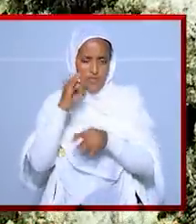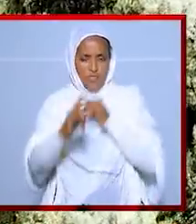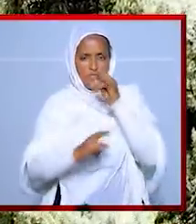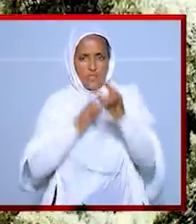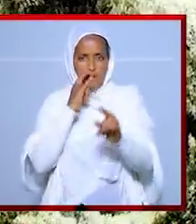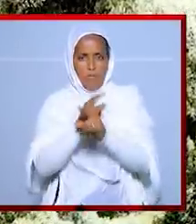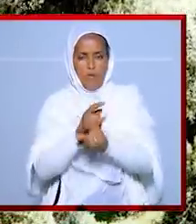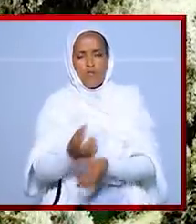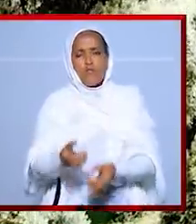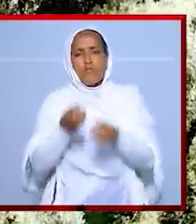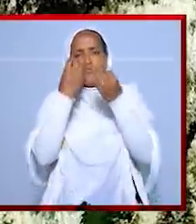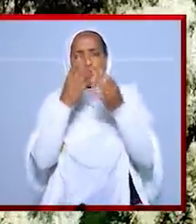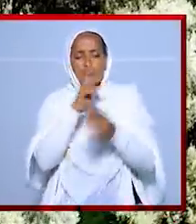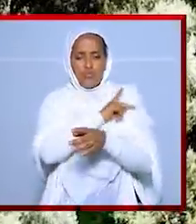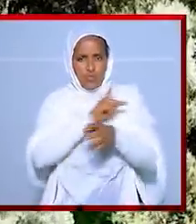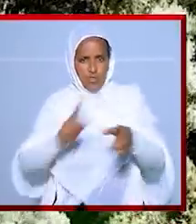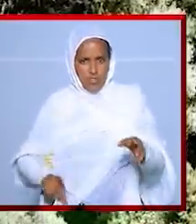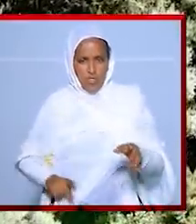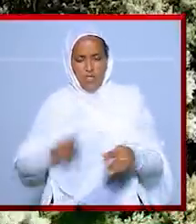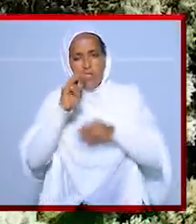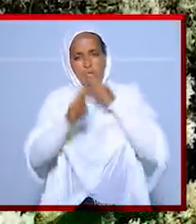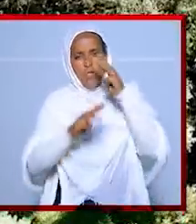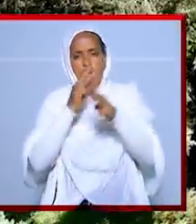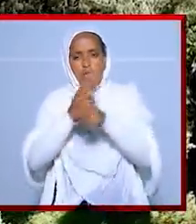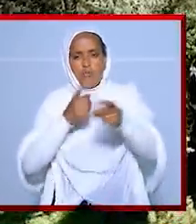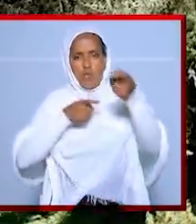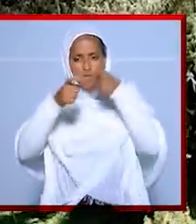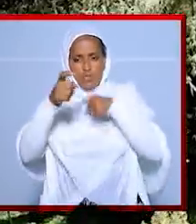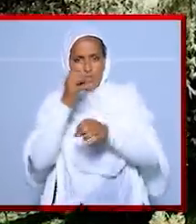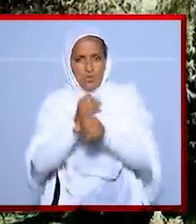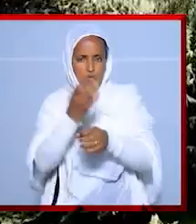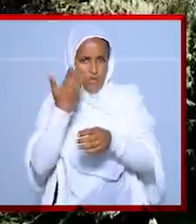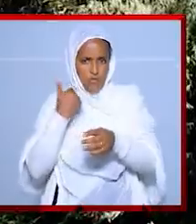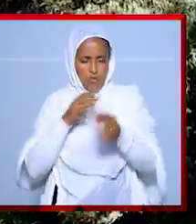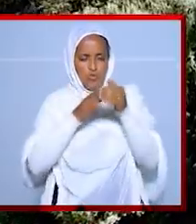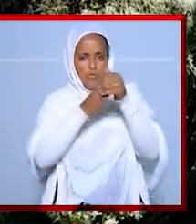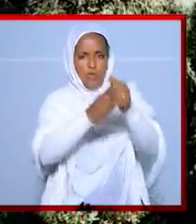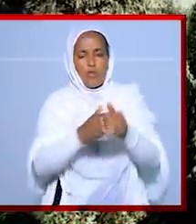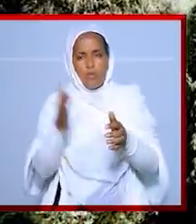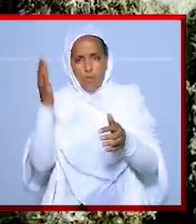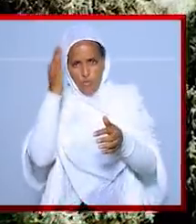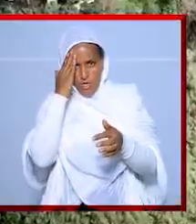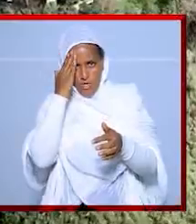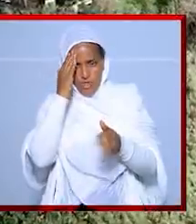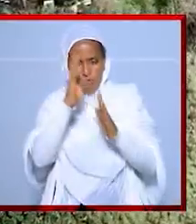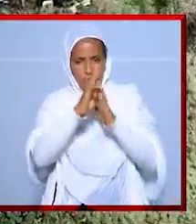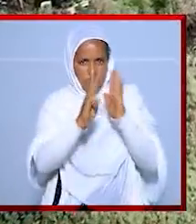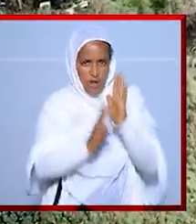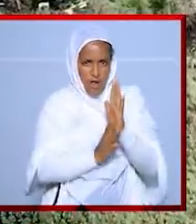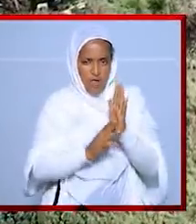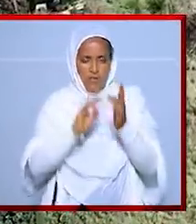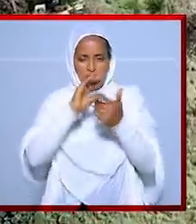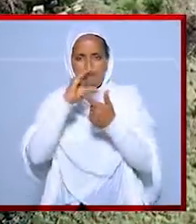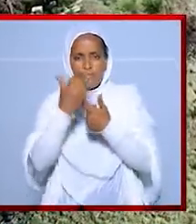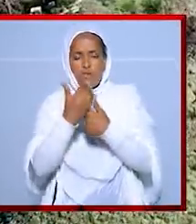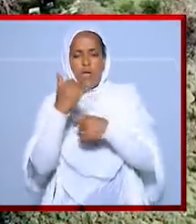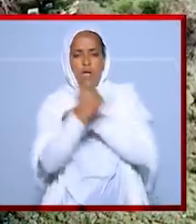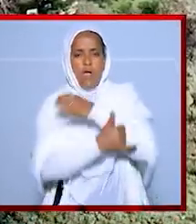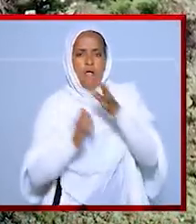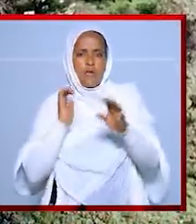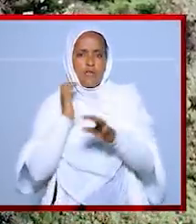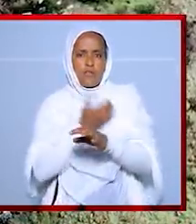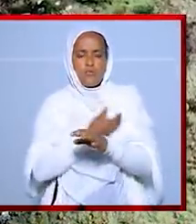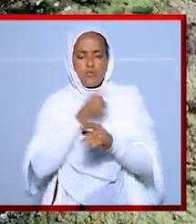ቀደም ባሉት ዘመናት በርካታ ነገስታት፣ የዓለሙን አስተዳደር ይዘው የነበሩ መሪዎች በእውቀት በስነ ምግባር አንጻር